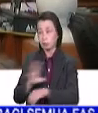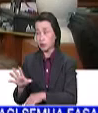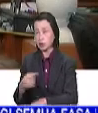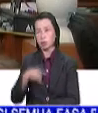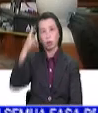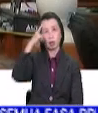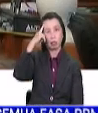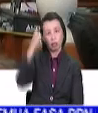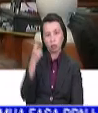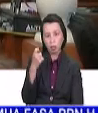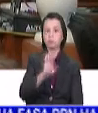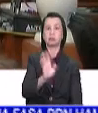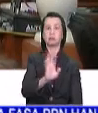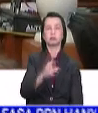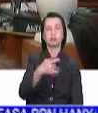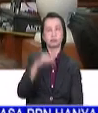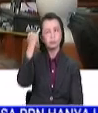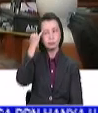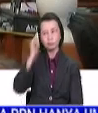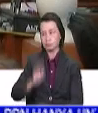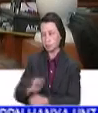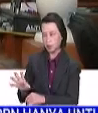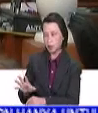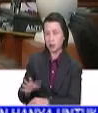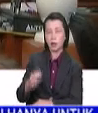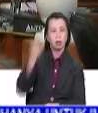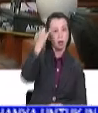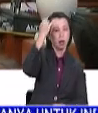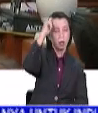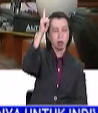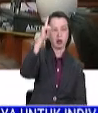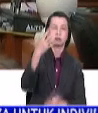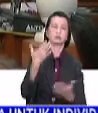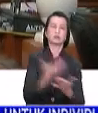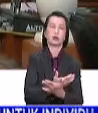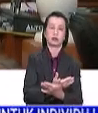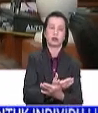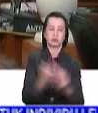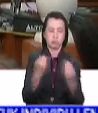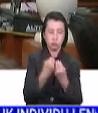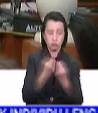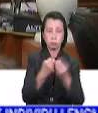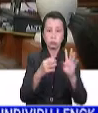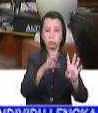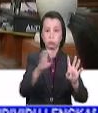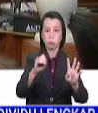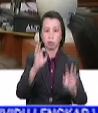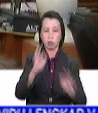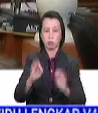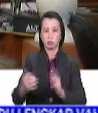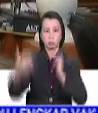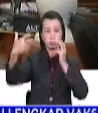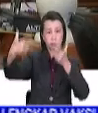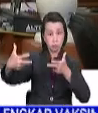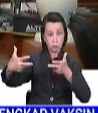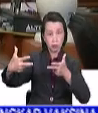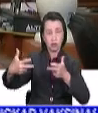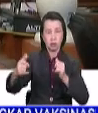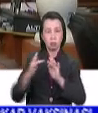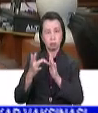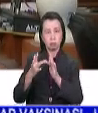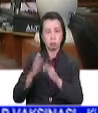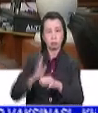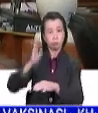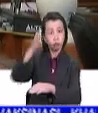menurut atau Araban memiliki tempat secara Hybrid kalau panggung jumlahnya Pak Lebih kalau kita buat secara habit sebenarnya kita